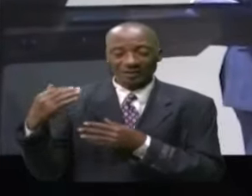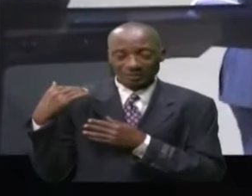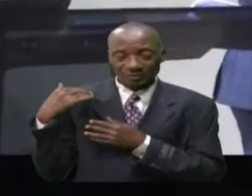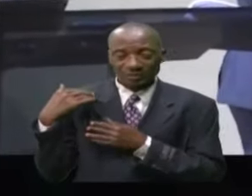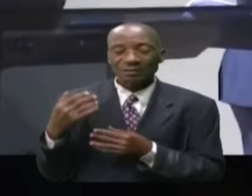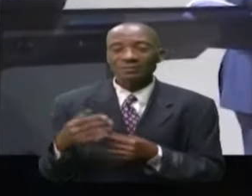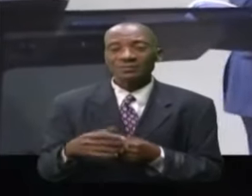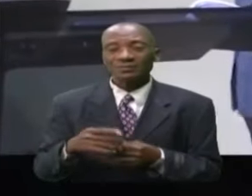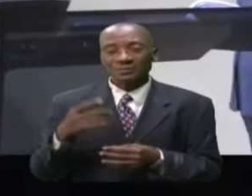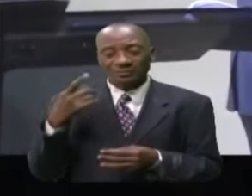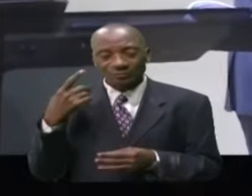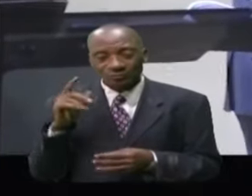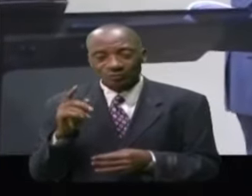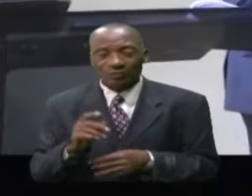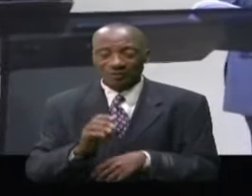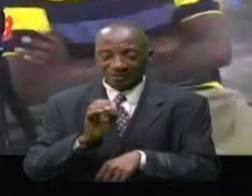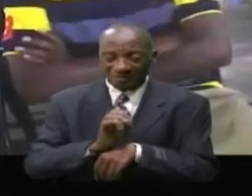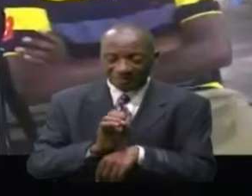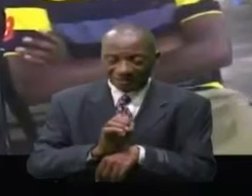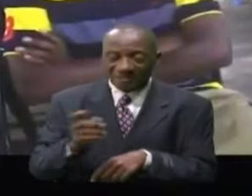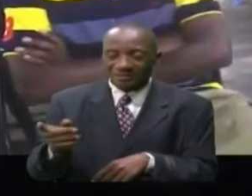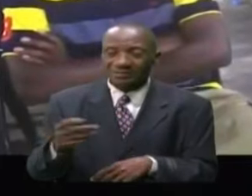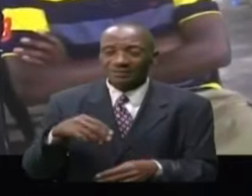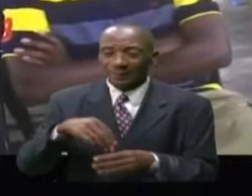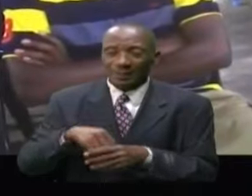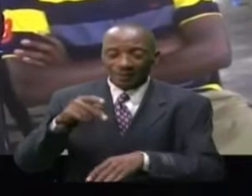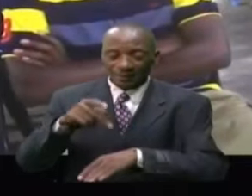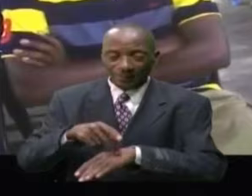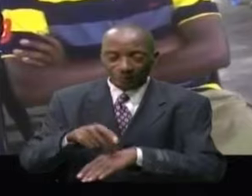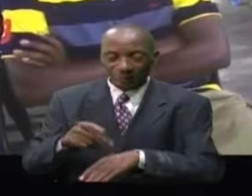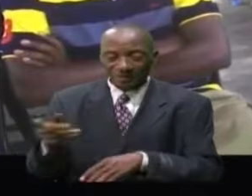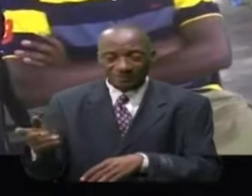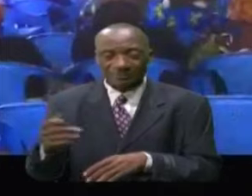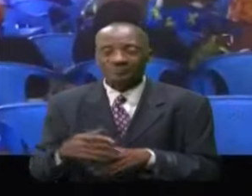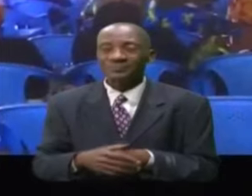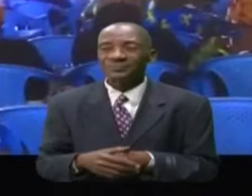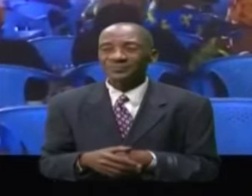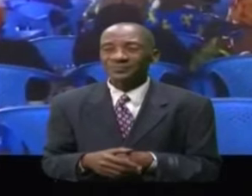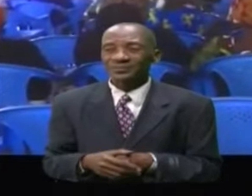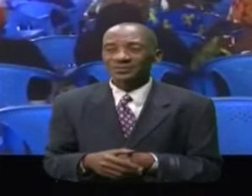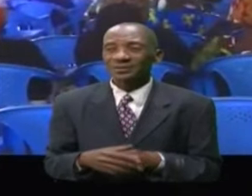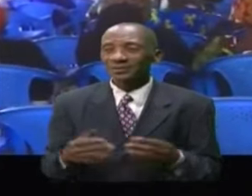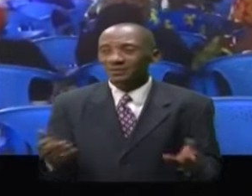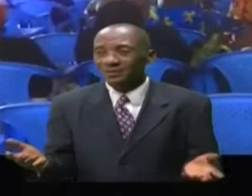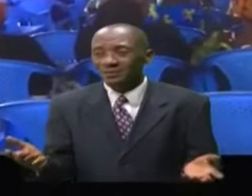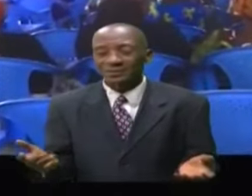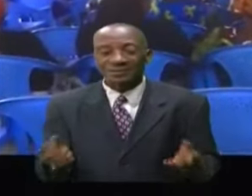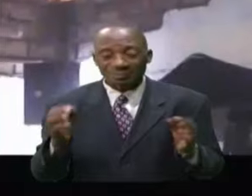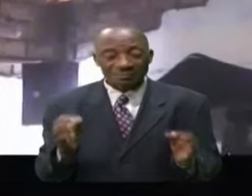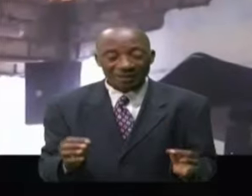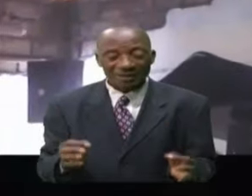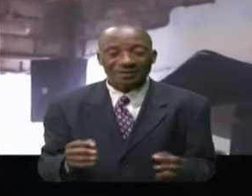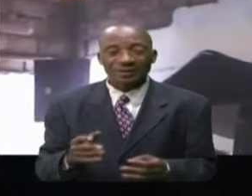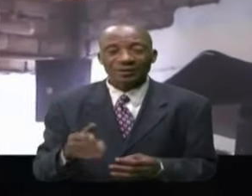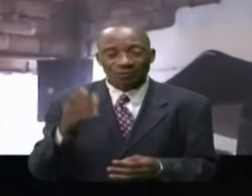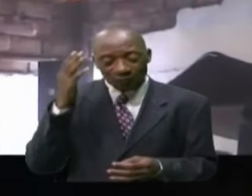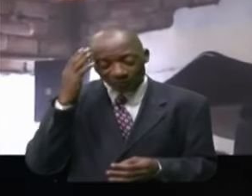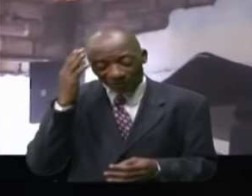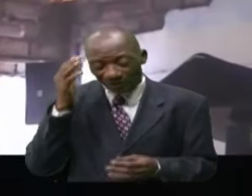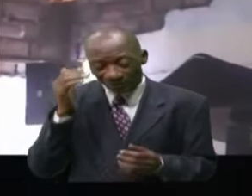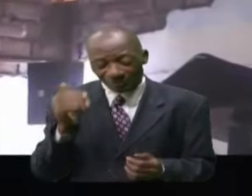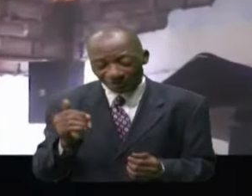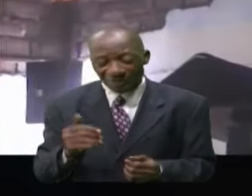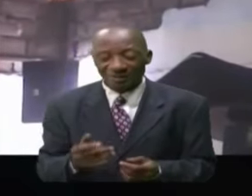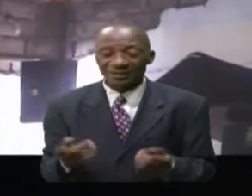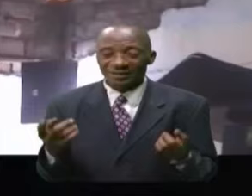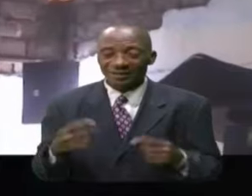acteur politique, prédicateur de la parole de Dieu, a arraché la primeur de cette conférence sociale pour partager son